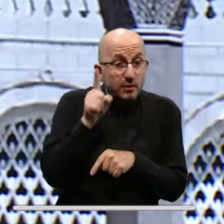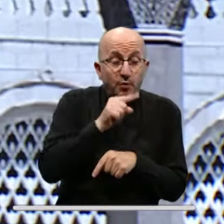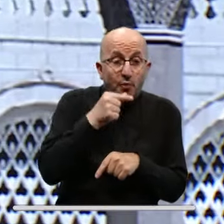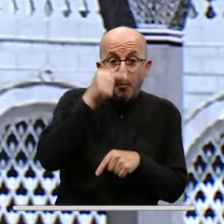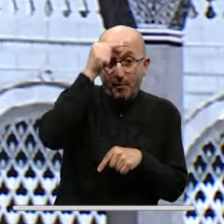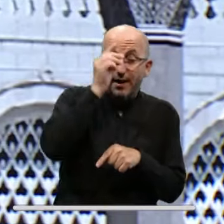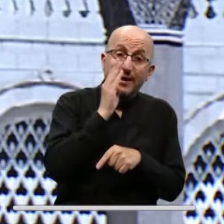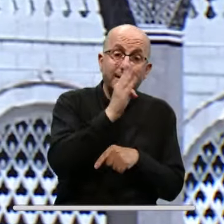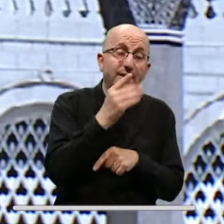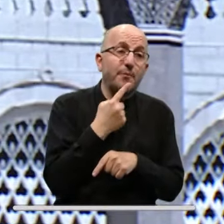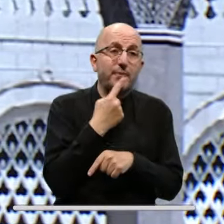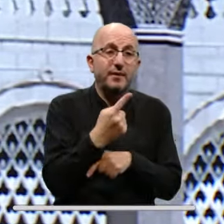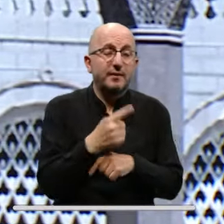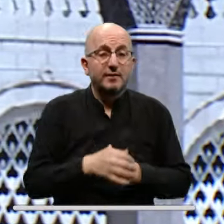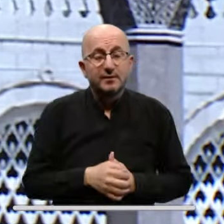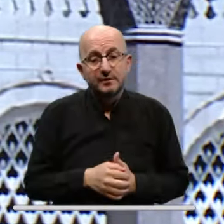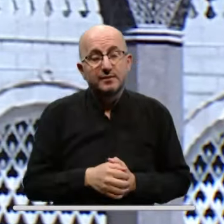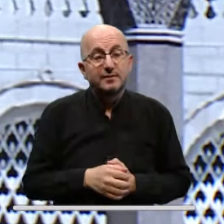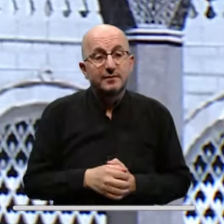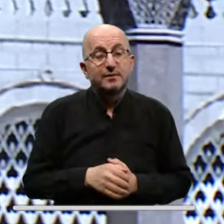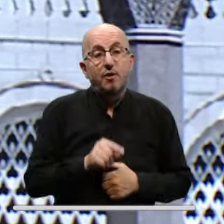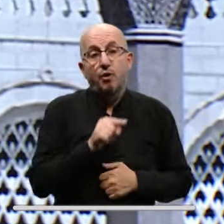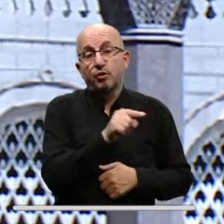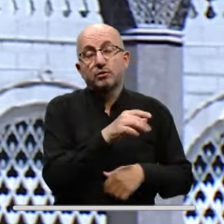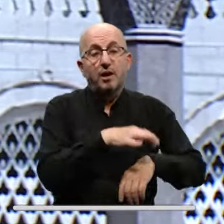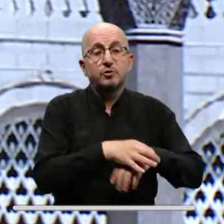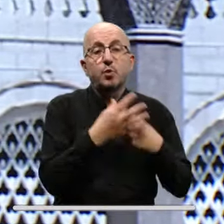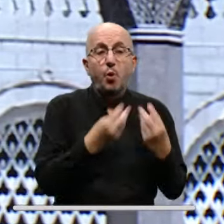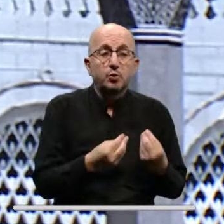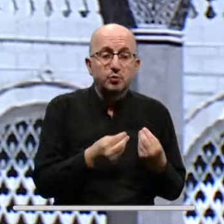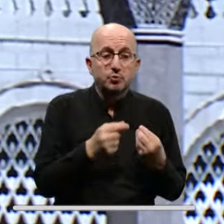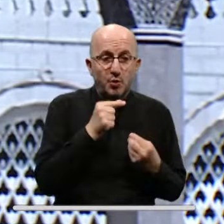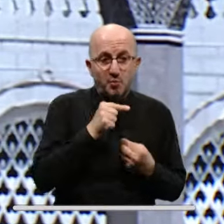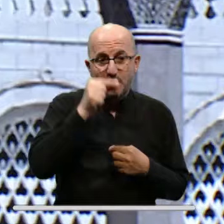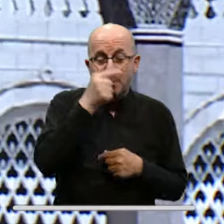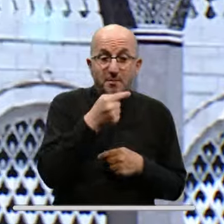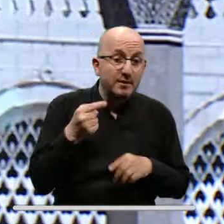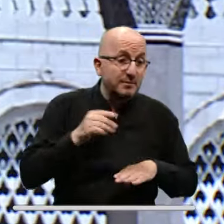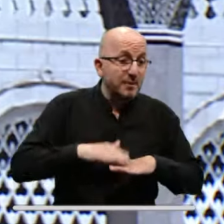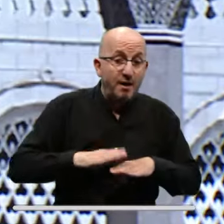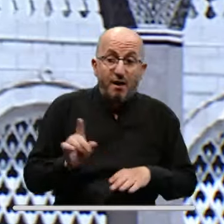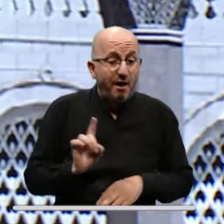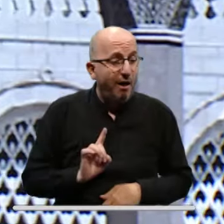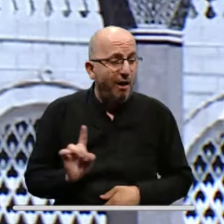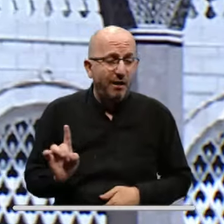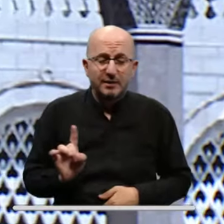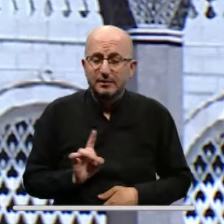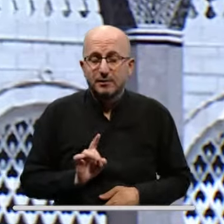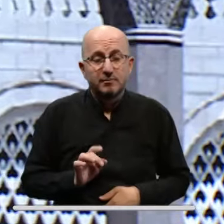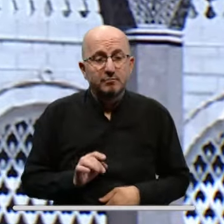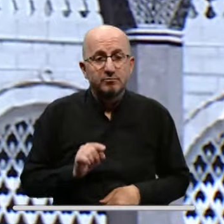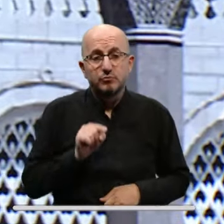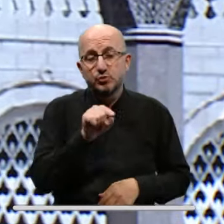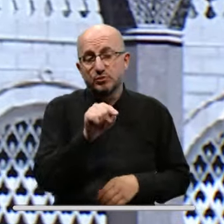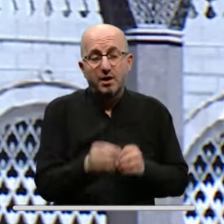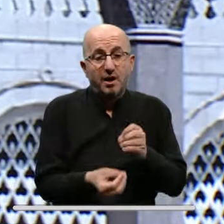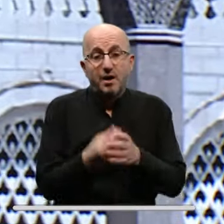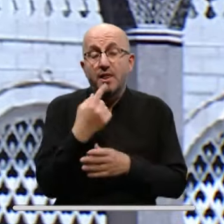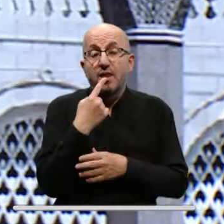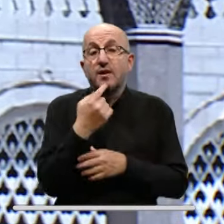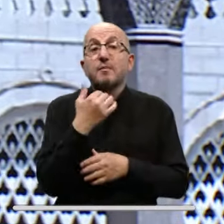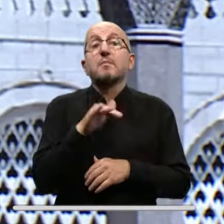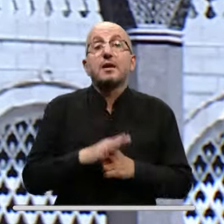dedi değil mi? Yani orada hastalandım. Yani orada hastalandım. İşte Umre'de bir eksik mi yaptım? Hayır. İlla bundan kaynaklanıyor